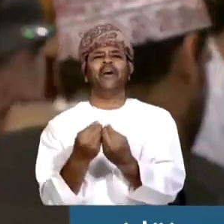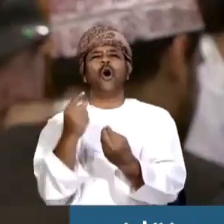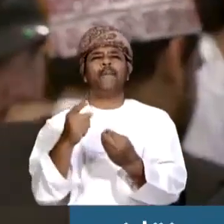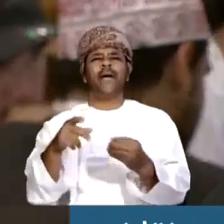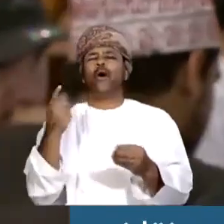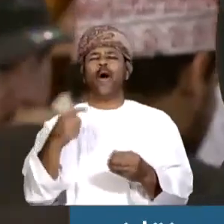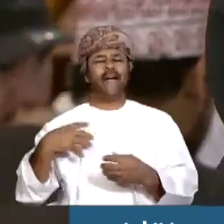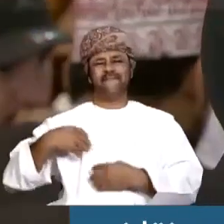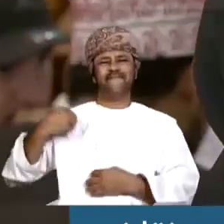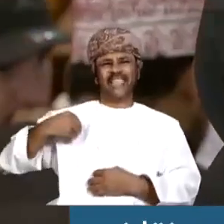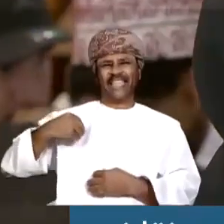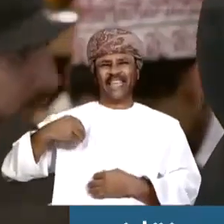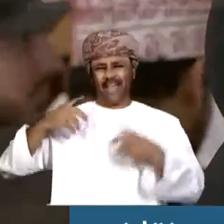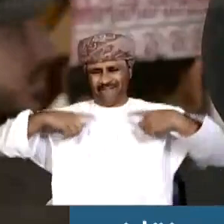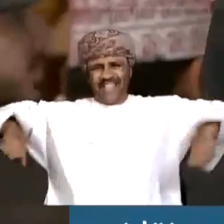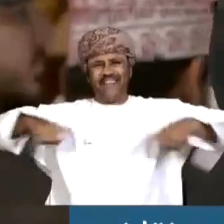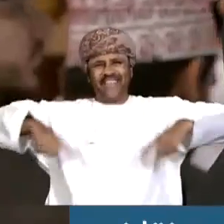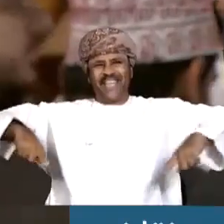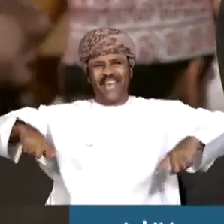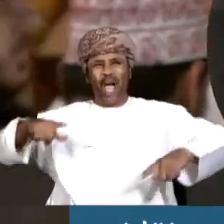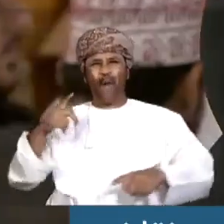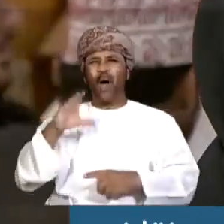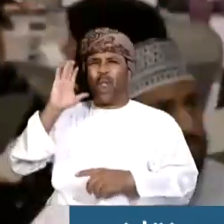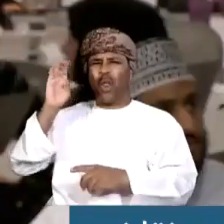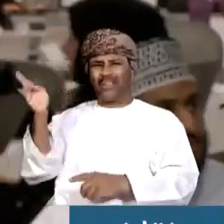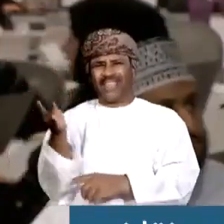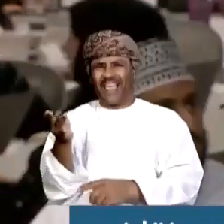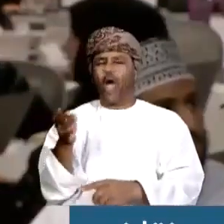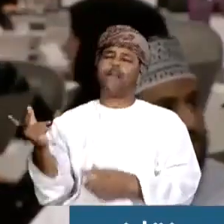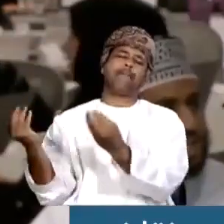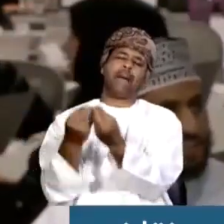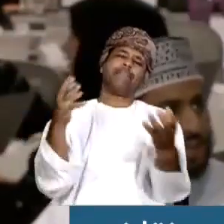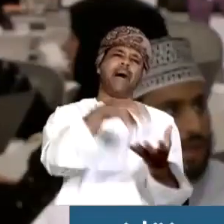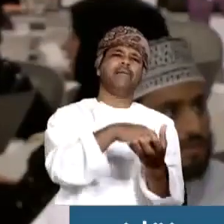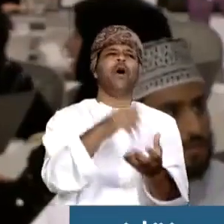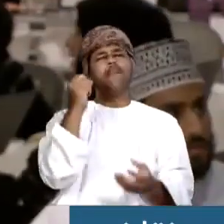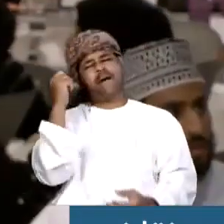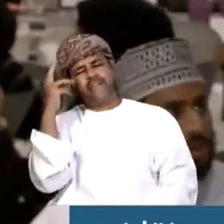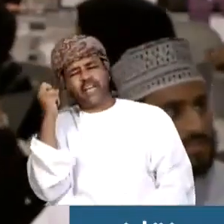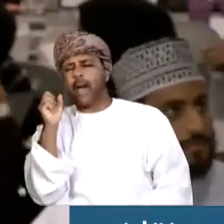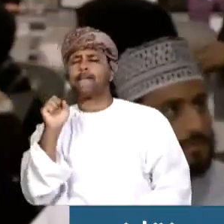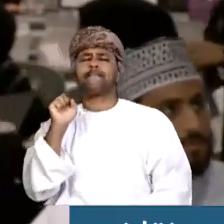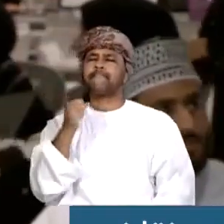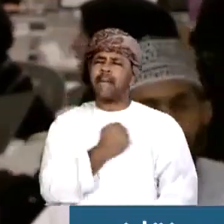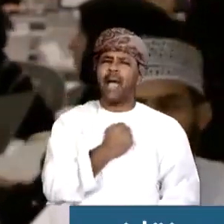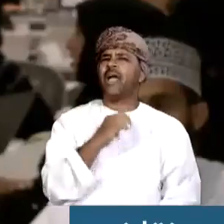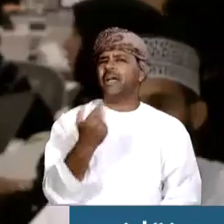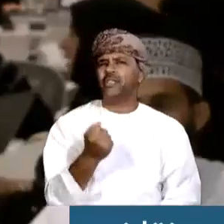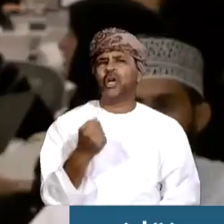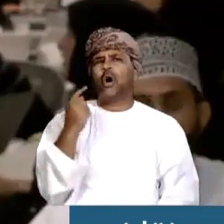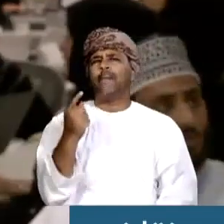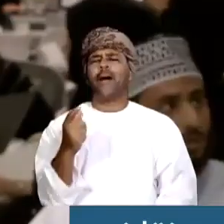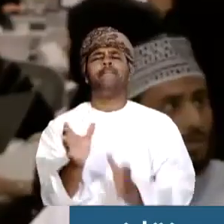محلات الفساتين، تاجر الفساتين نجمعهم جميعا في منصه واحده. الفكره اللي نحن عرضناها ويعني